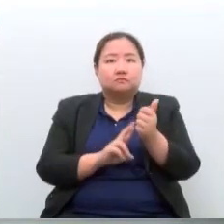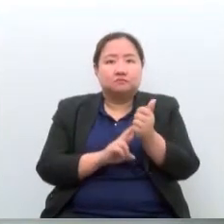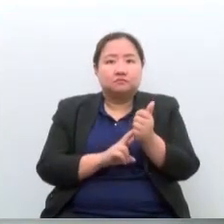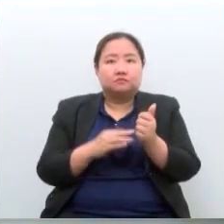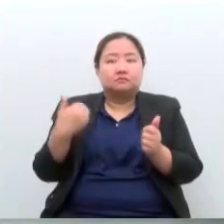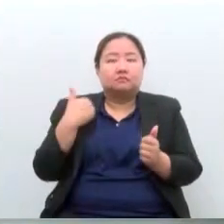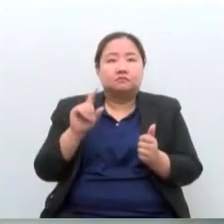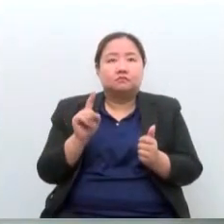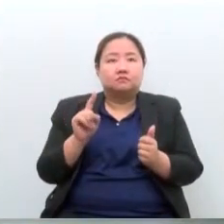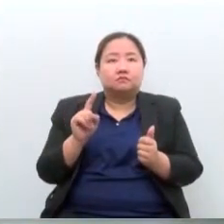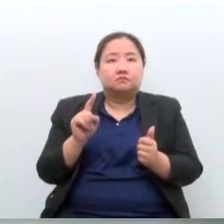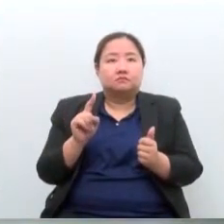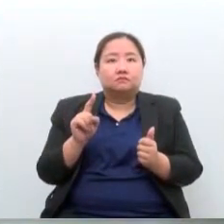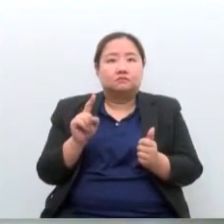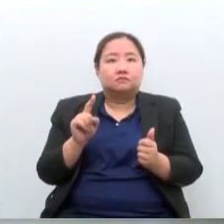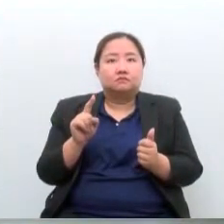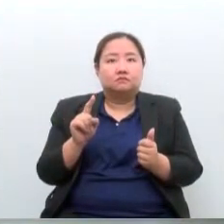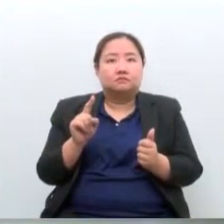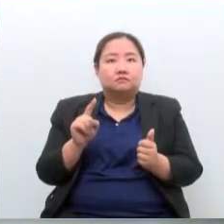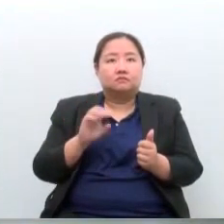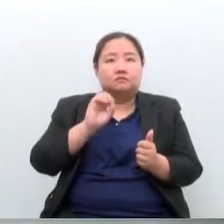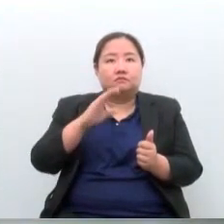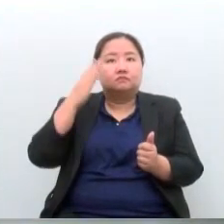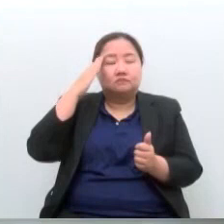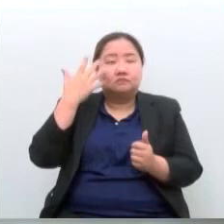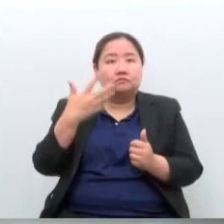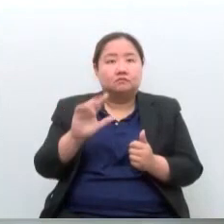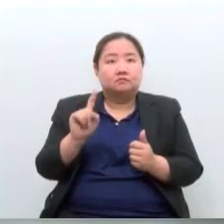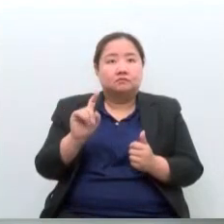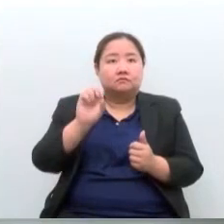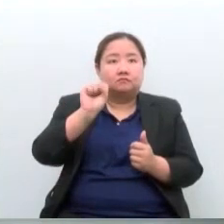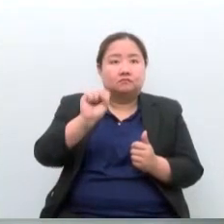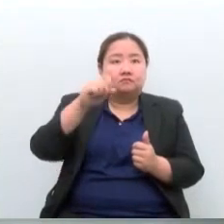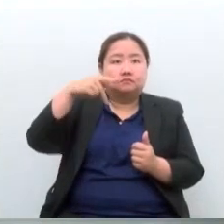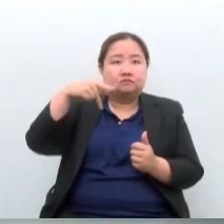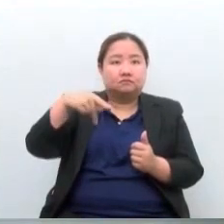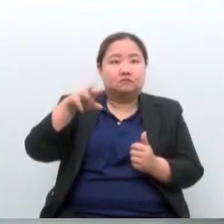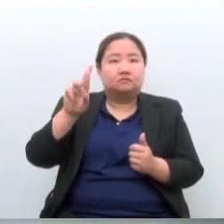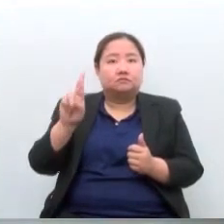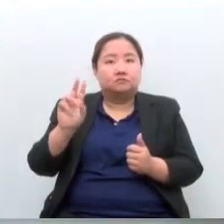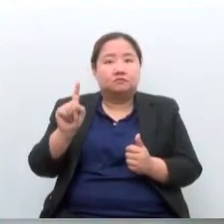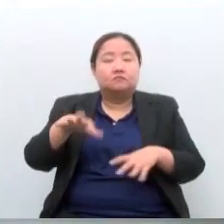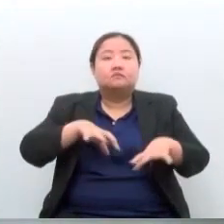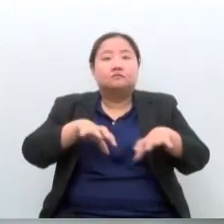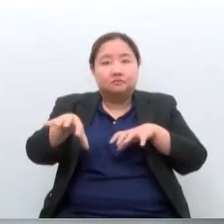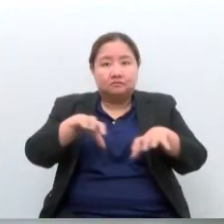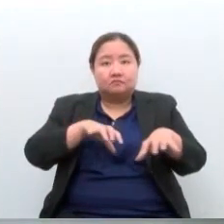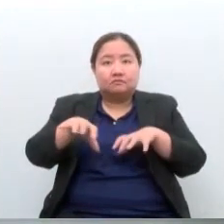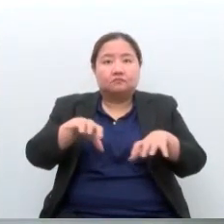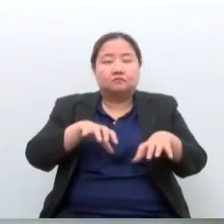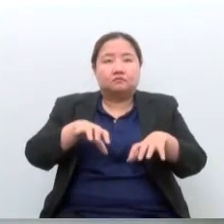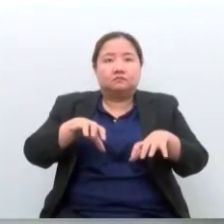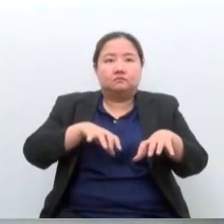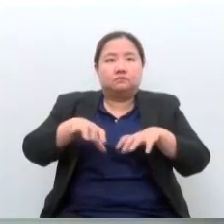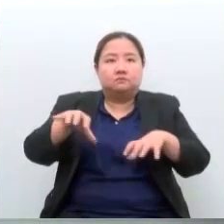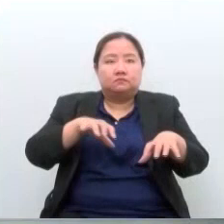ได้กรุณาเอ่อเกริ่นนำไปแล้วนะครับทีนี้ในส่วนของสพรเนี่ยก็มีหน้าที่จัดสรรนะครับ